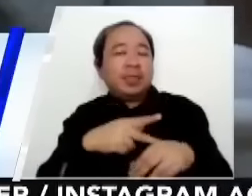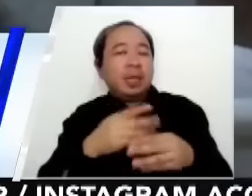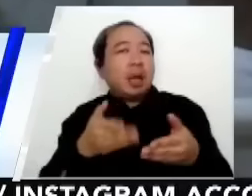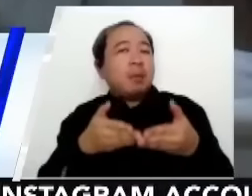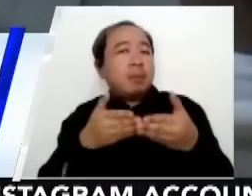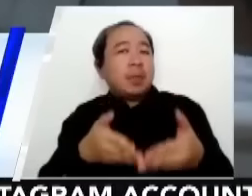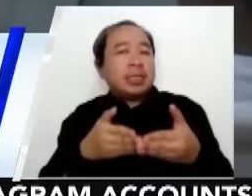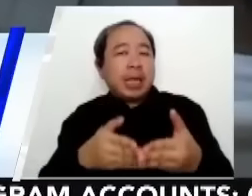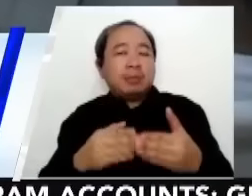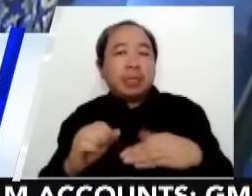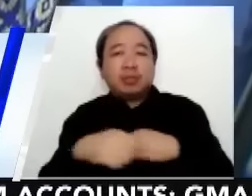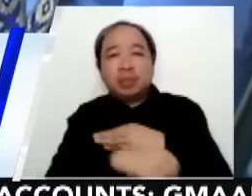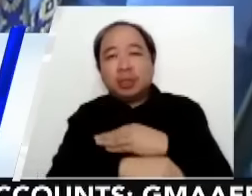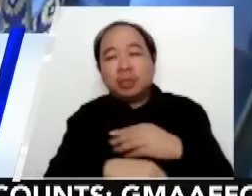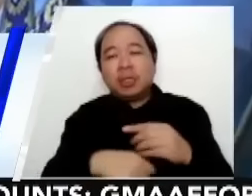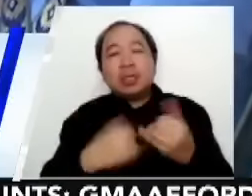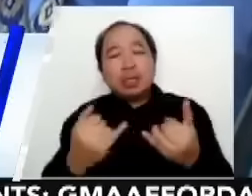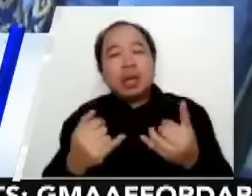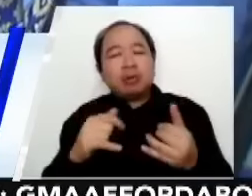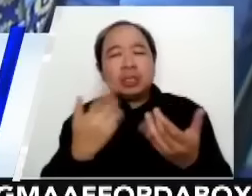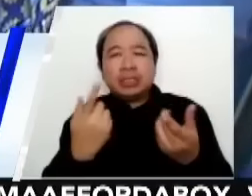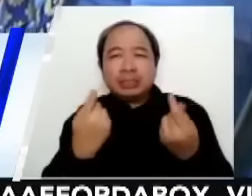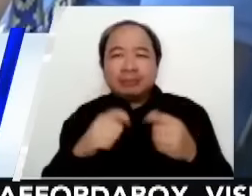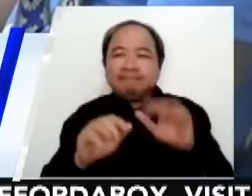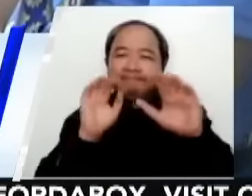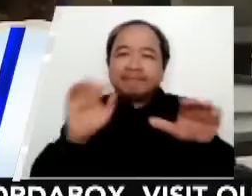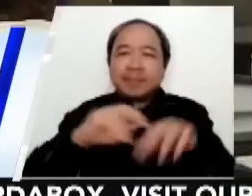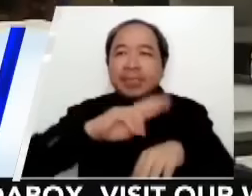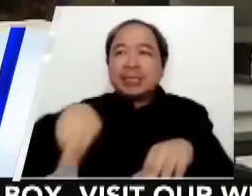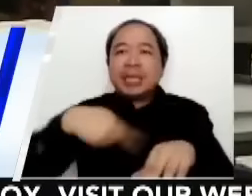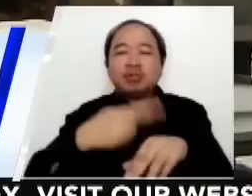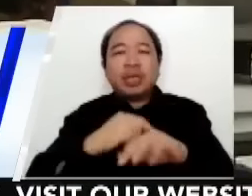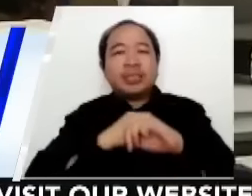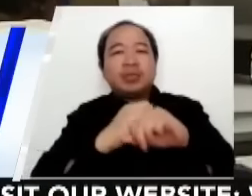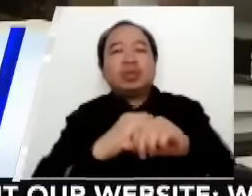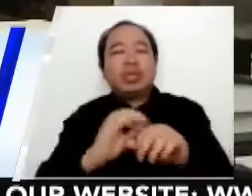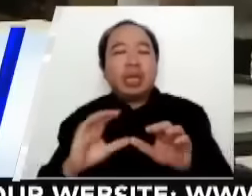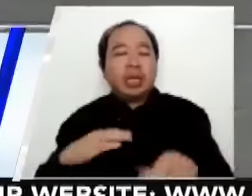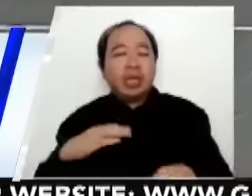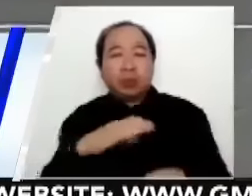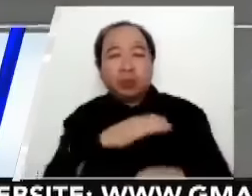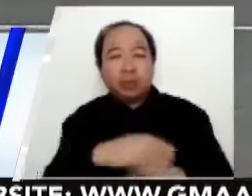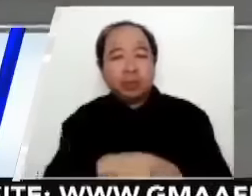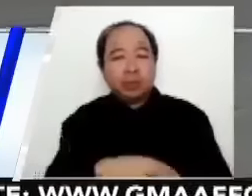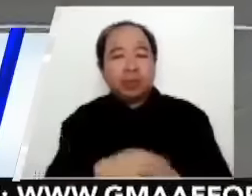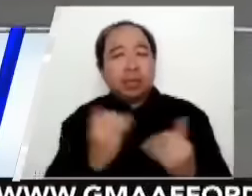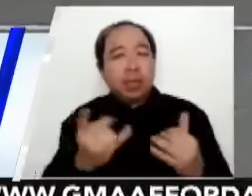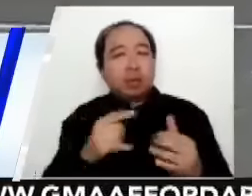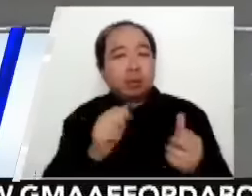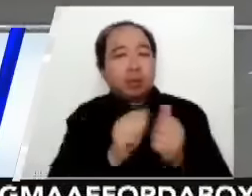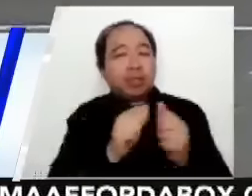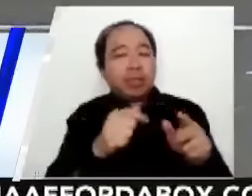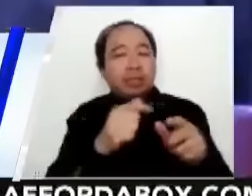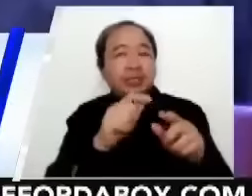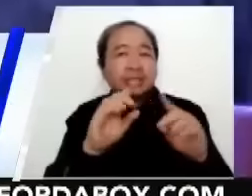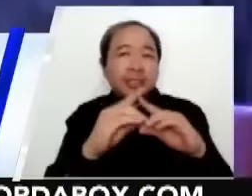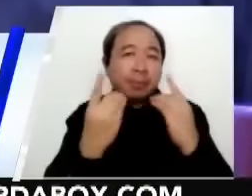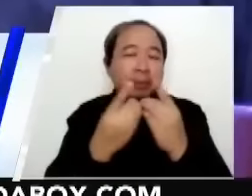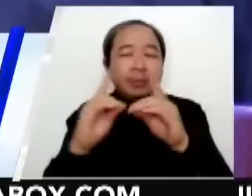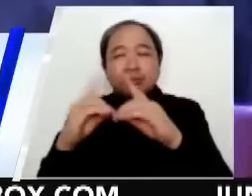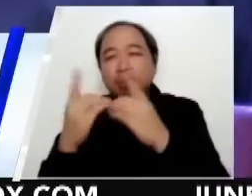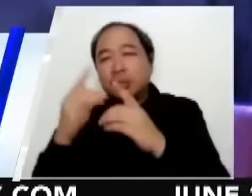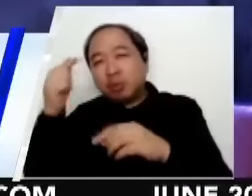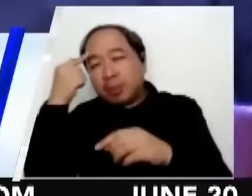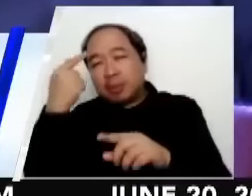Zones. I-convene na ang National Security Council. Bukod sa mga miyembro ng gabinete, military at defense officials, kasama rin